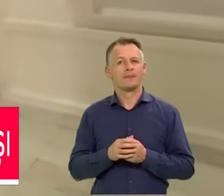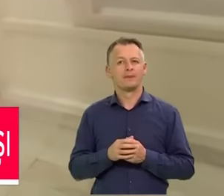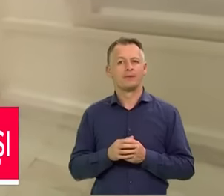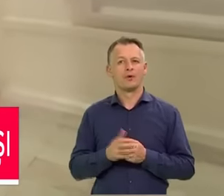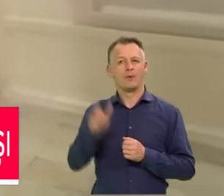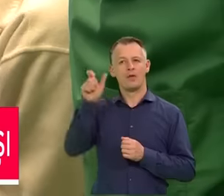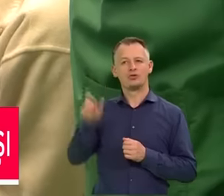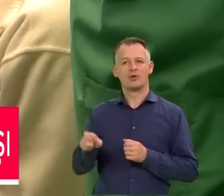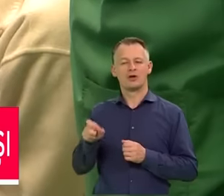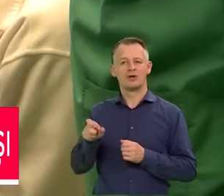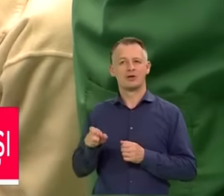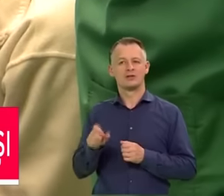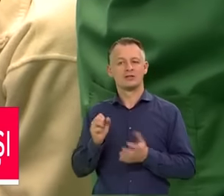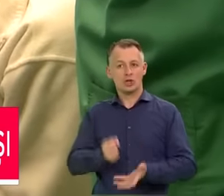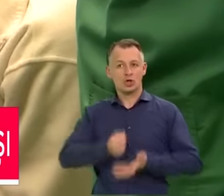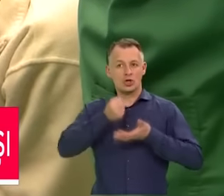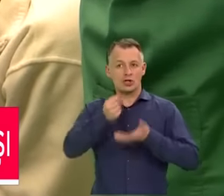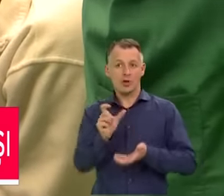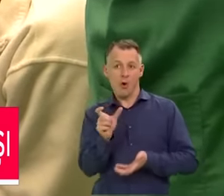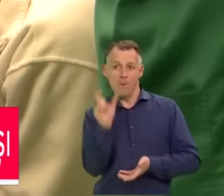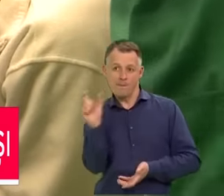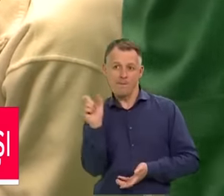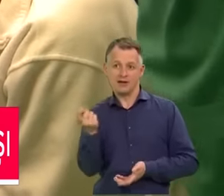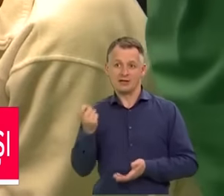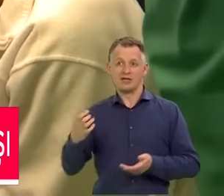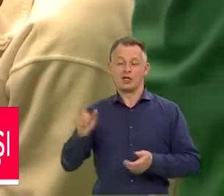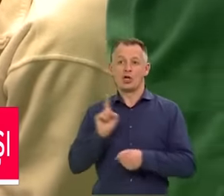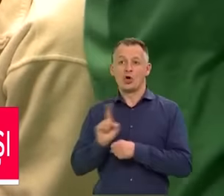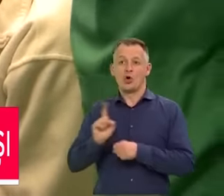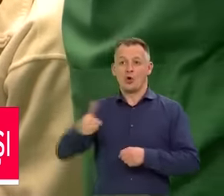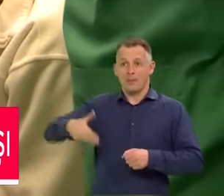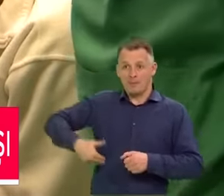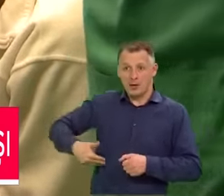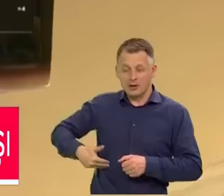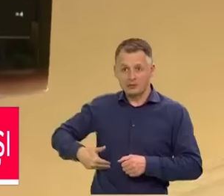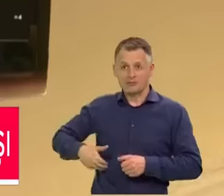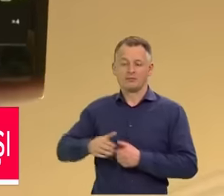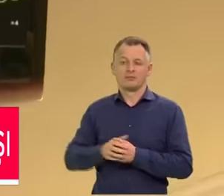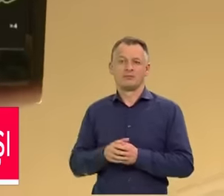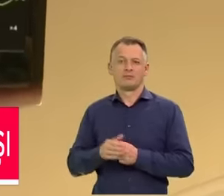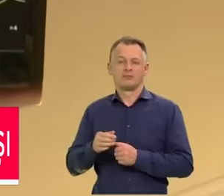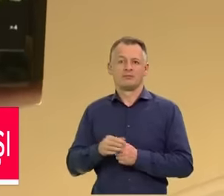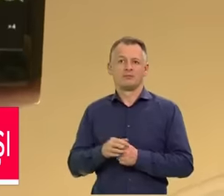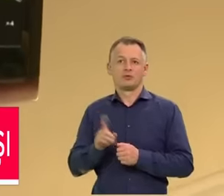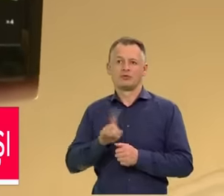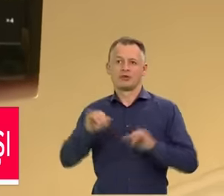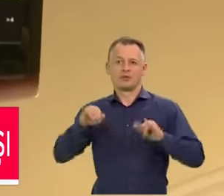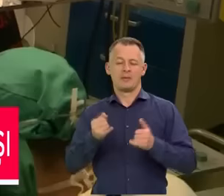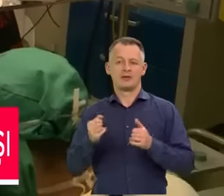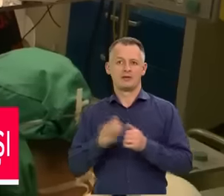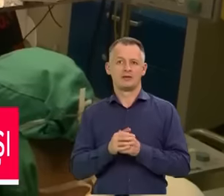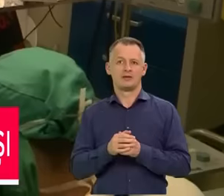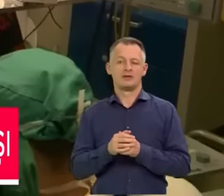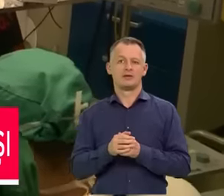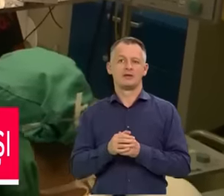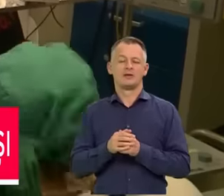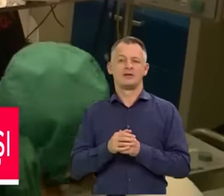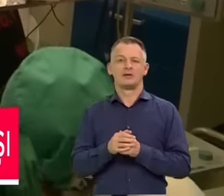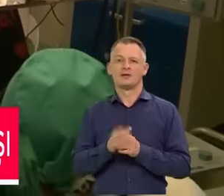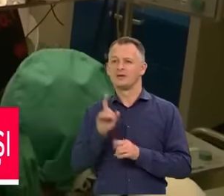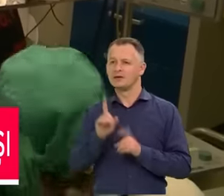un om să doneze o parte din un organ vital. Dar noi nu suntem ca la limit, unde există două organe și atunci dacă